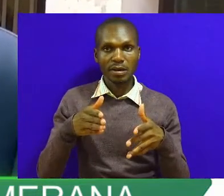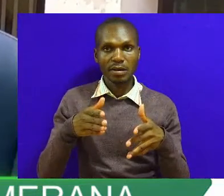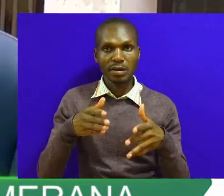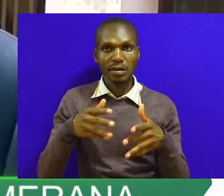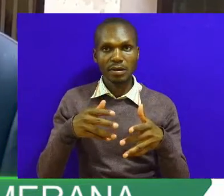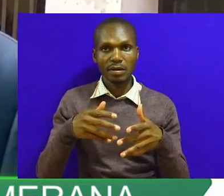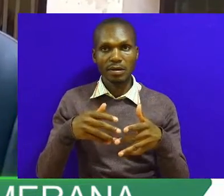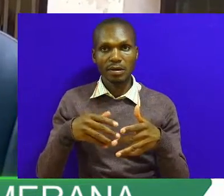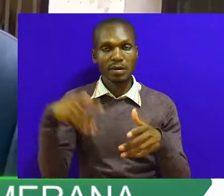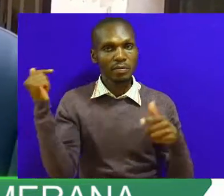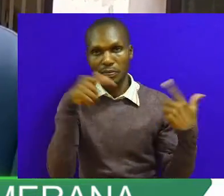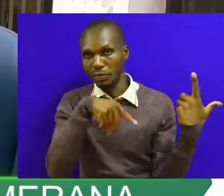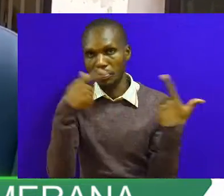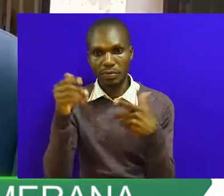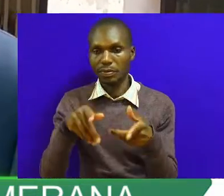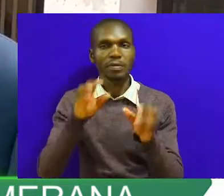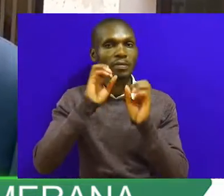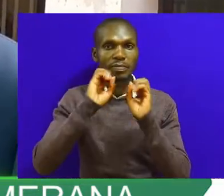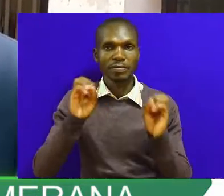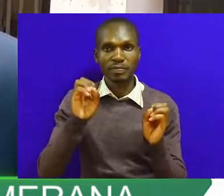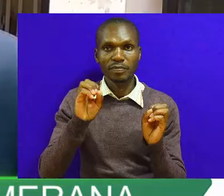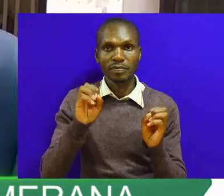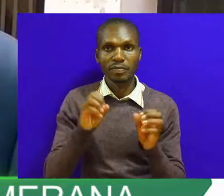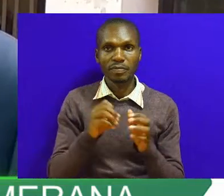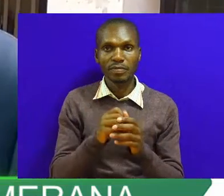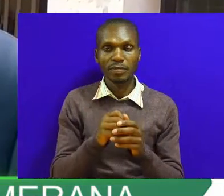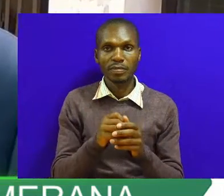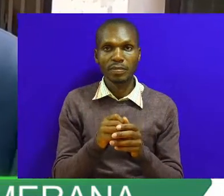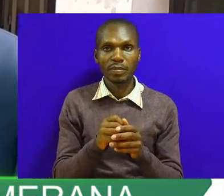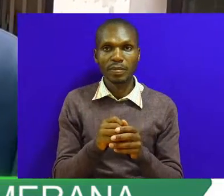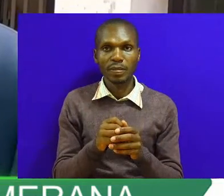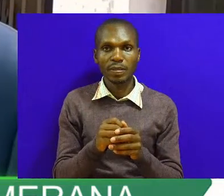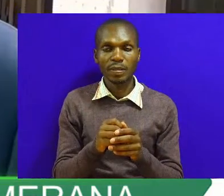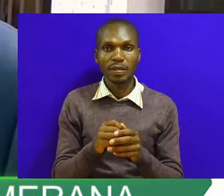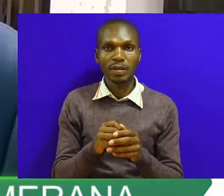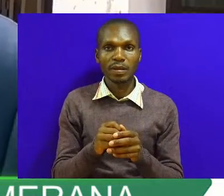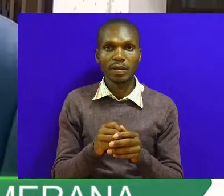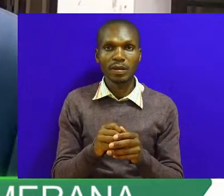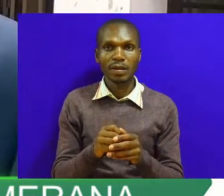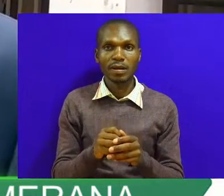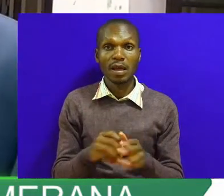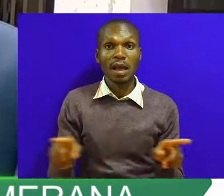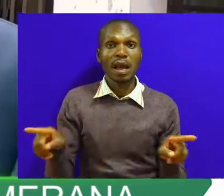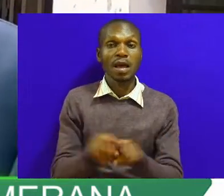kurang dicuri je. Nah pilih wisan kali ini pun aku eli,